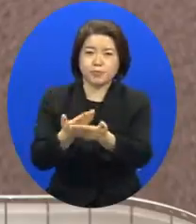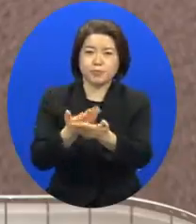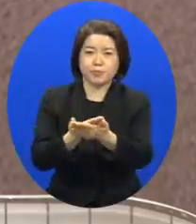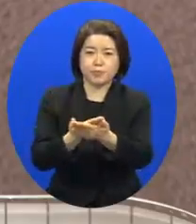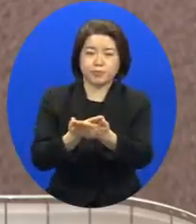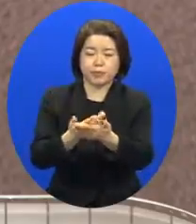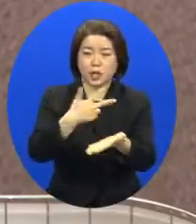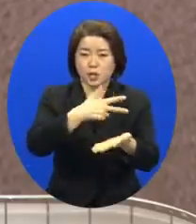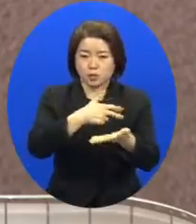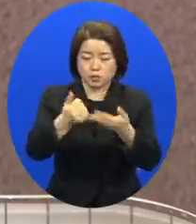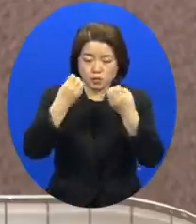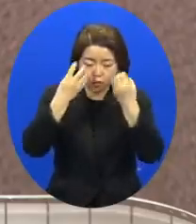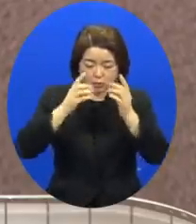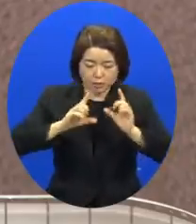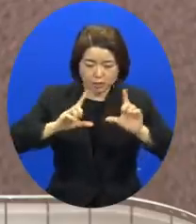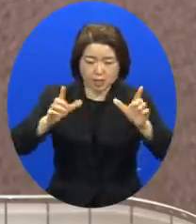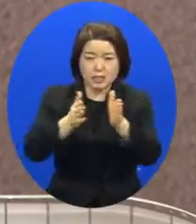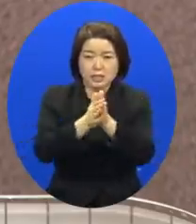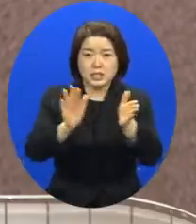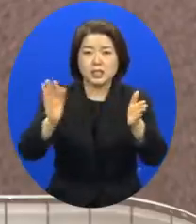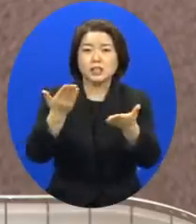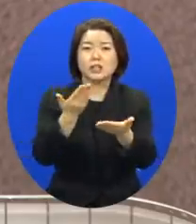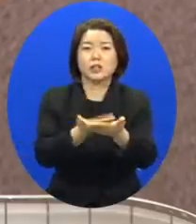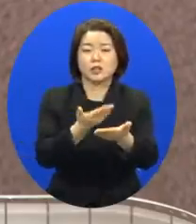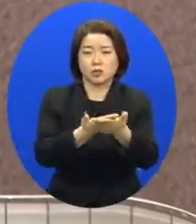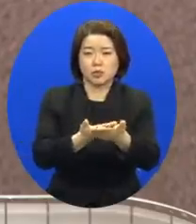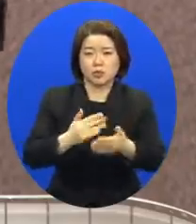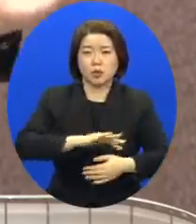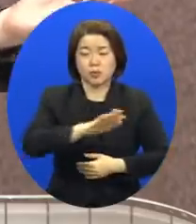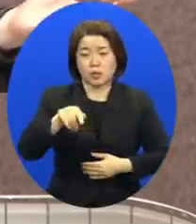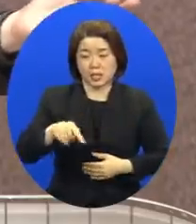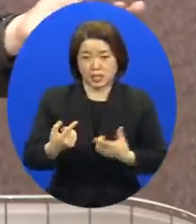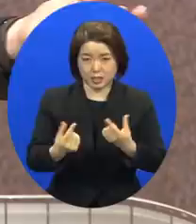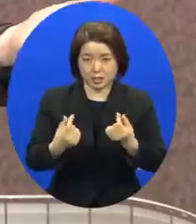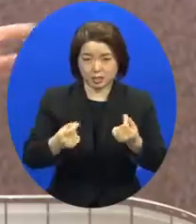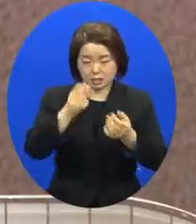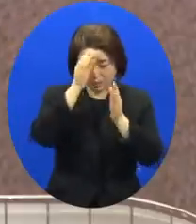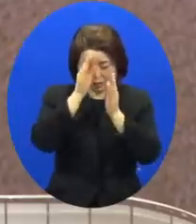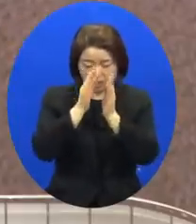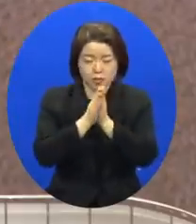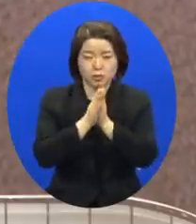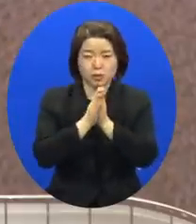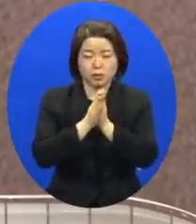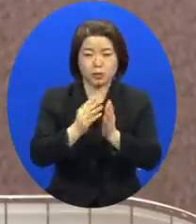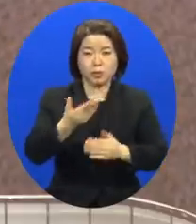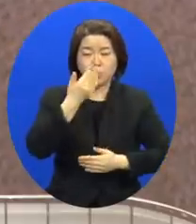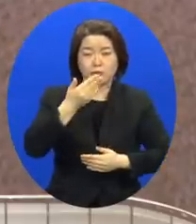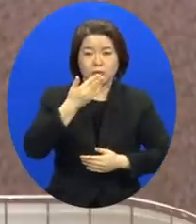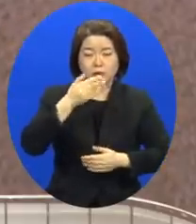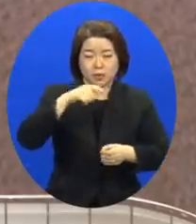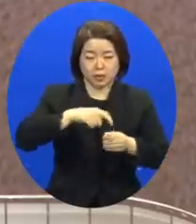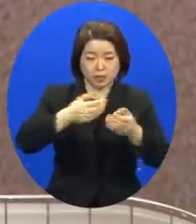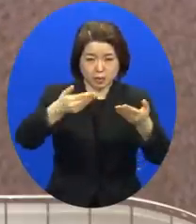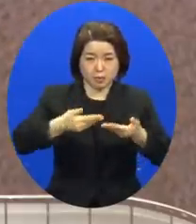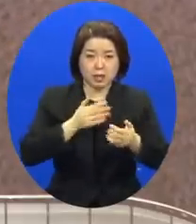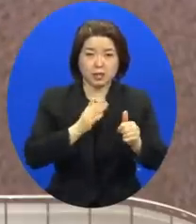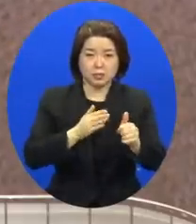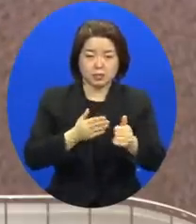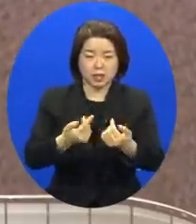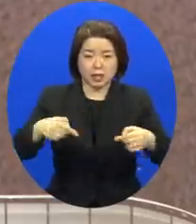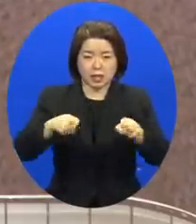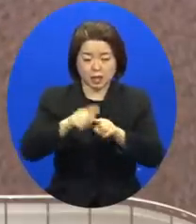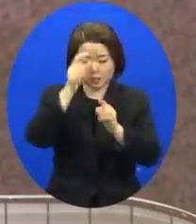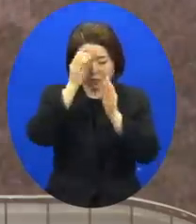새가 시작되게 해 주옵소서 우리 그렇게 기도하시고 성찬을 받겠습니다 우리 다같이 기도